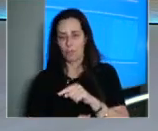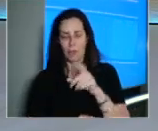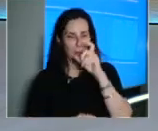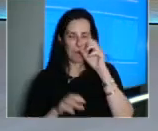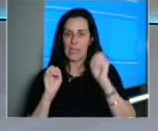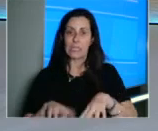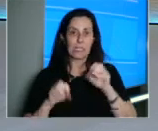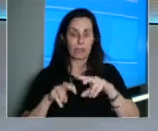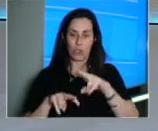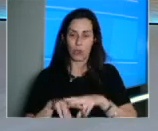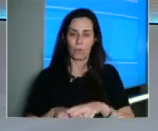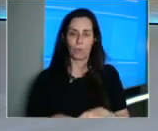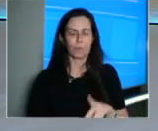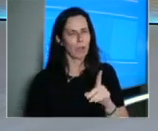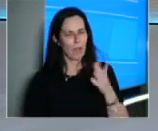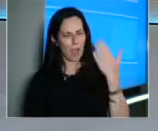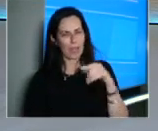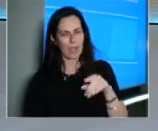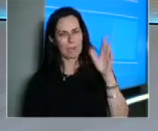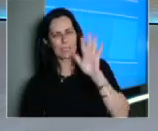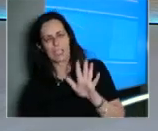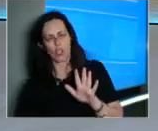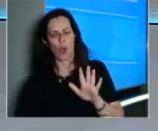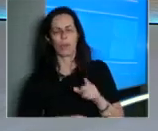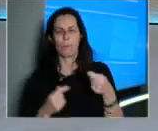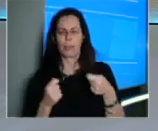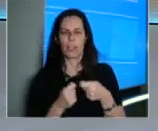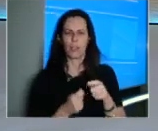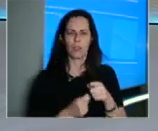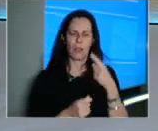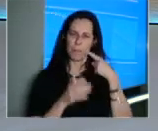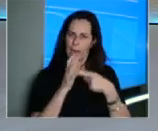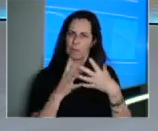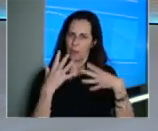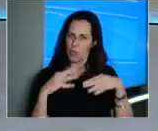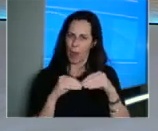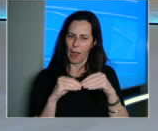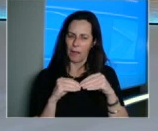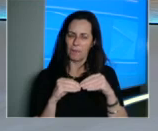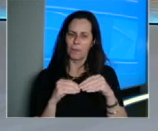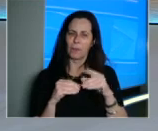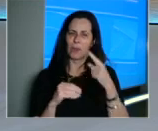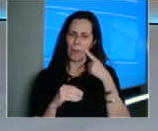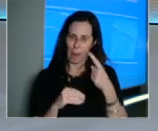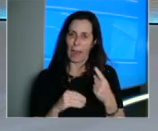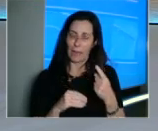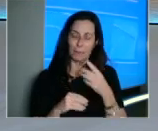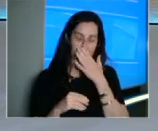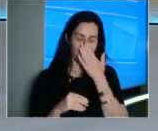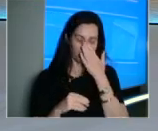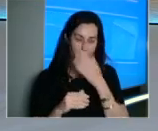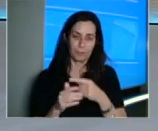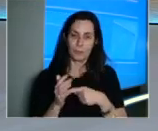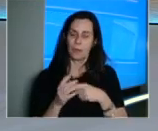הררי הזבל, כל זה מתחבר לנו. היה אגב סרטון נוסף בהקשר הזה, ואז מראים את המשפחה, ואז מראים למישהו, יש